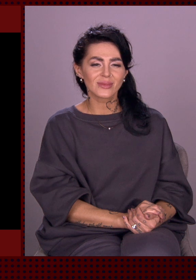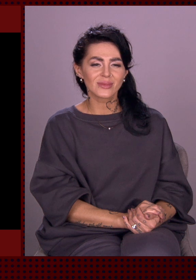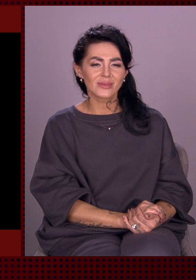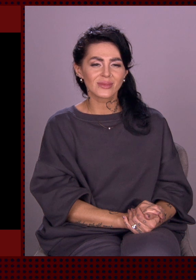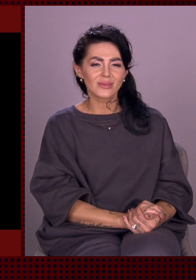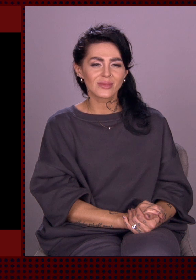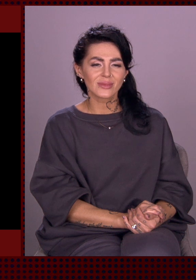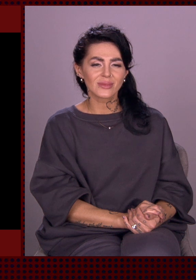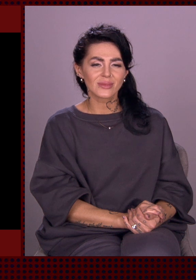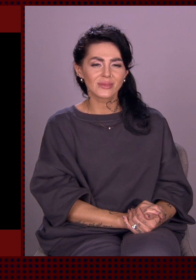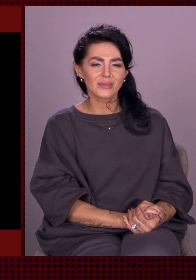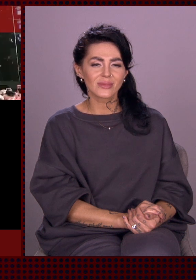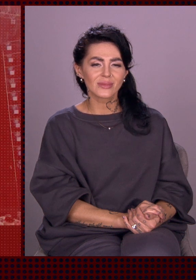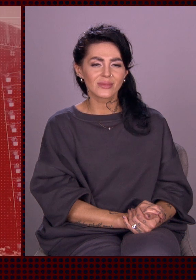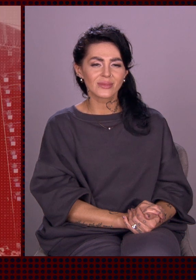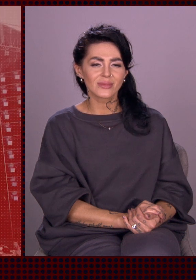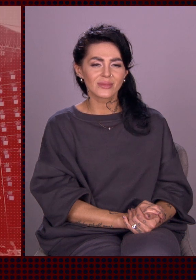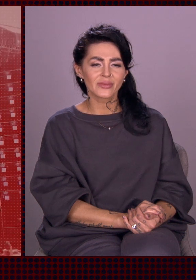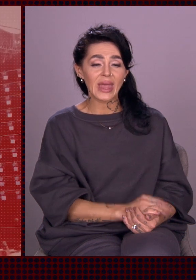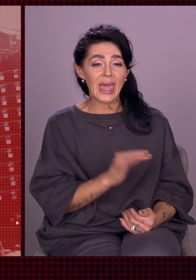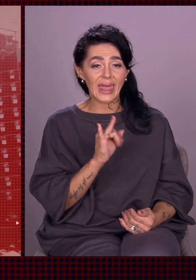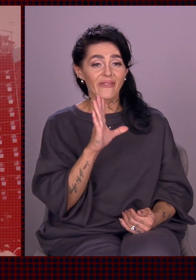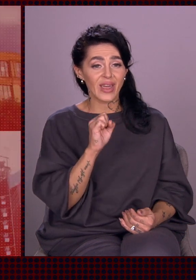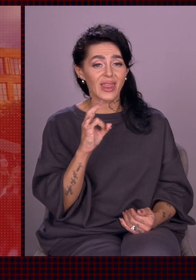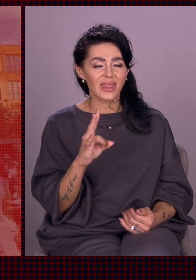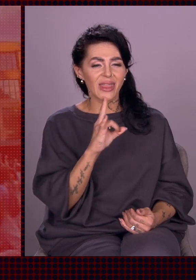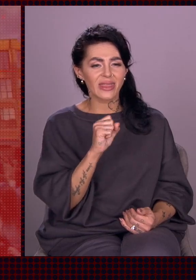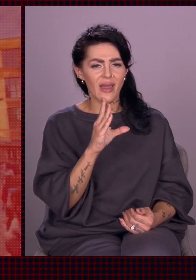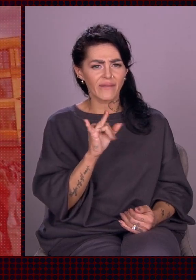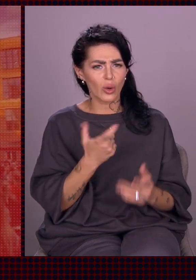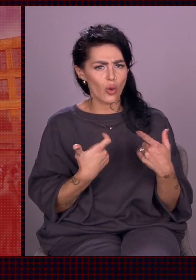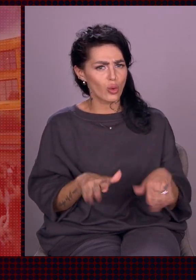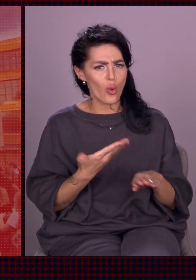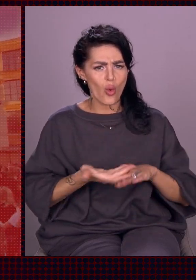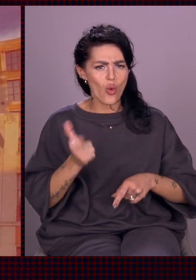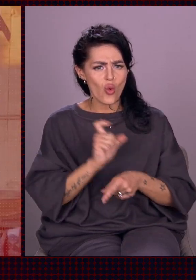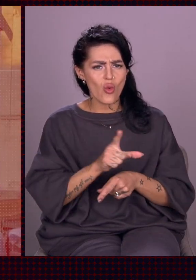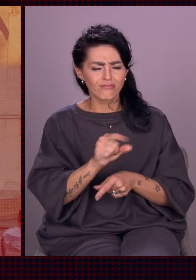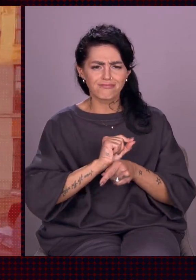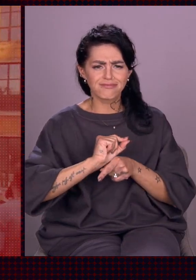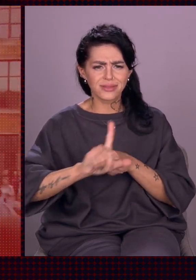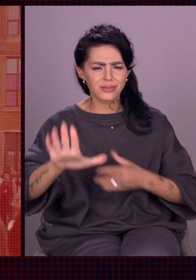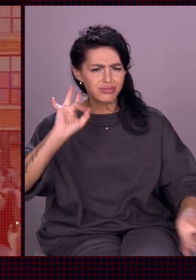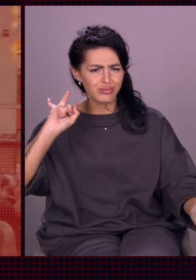оминайте орлі сідоли. Іван Наві почав стрімко набирати популярність.